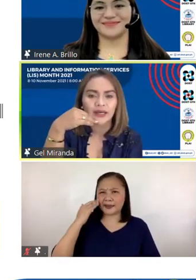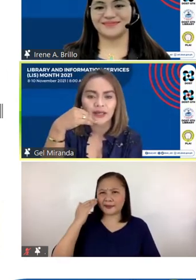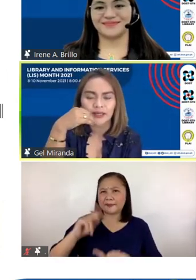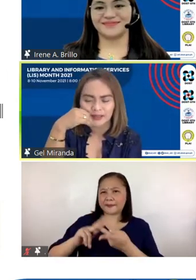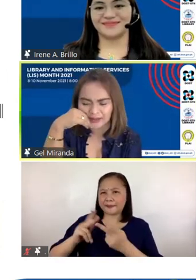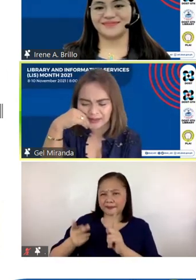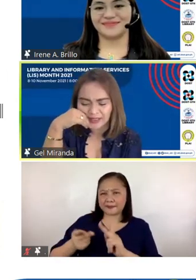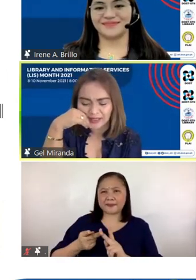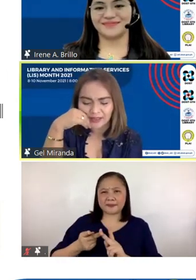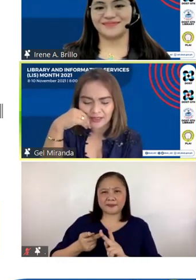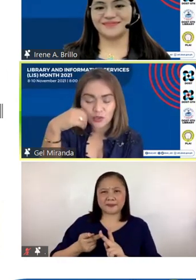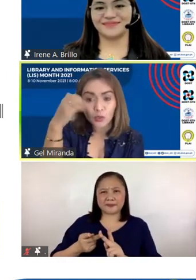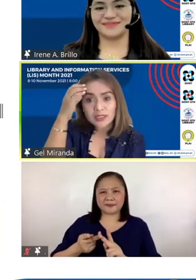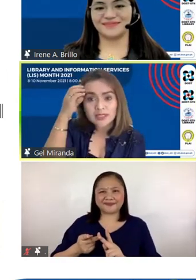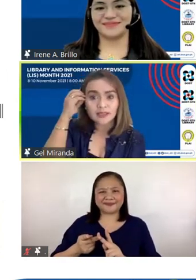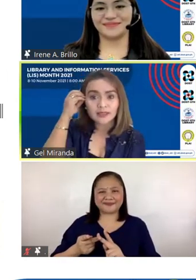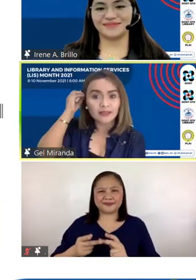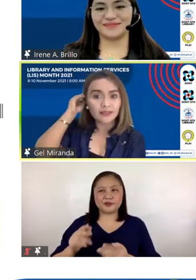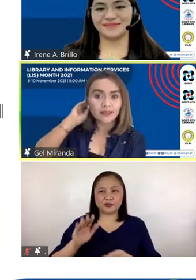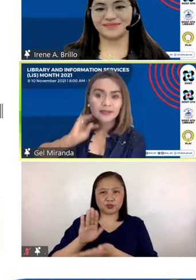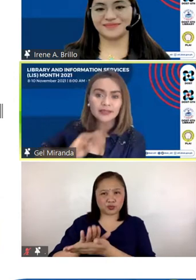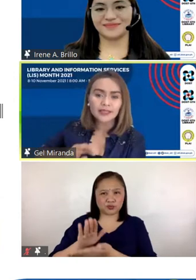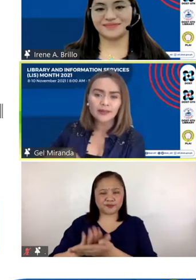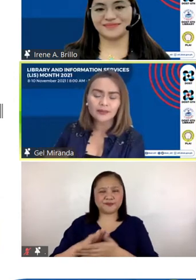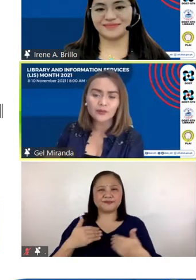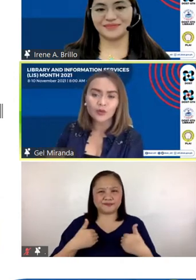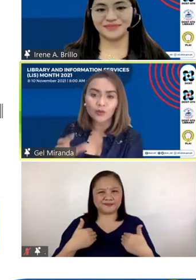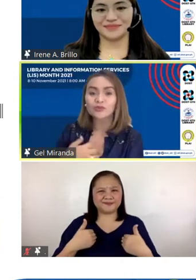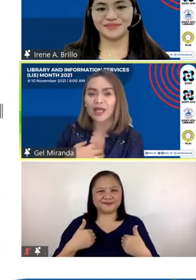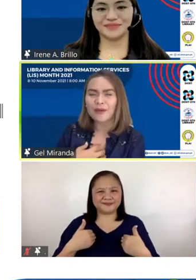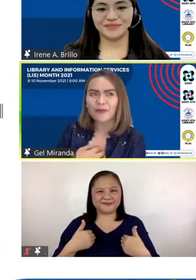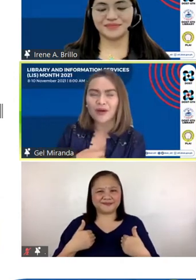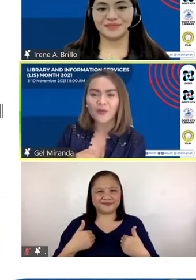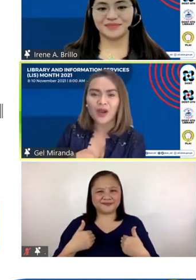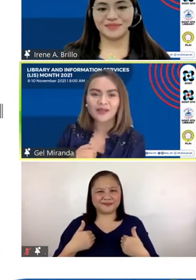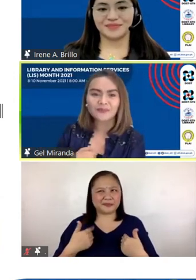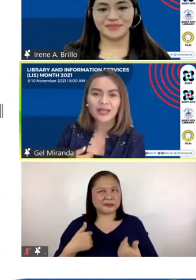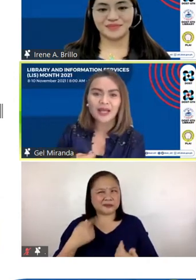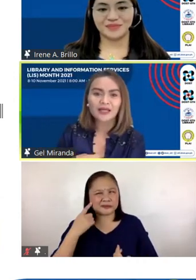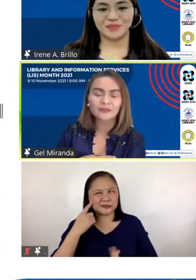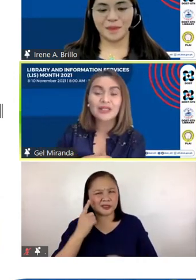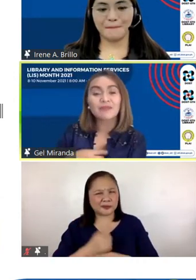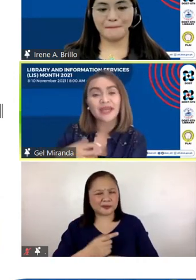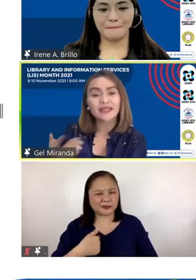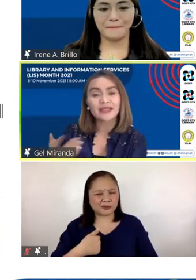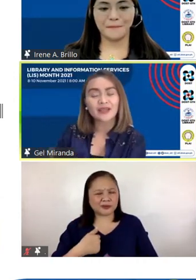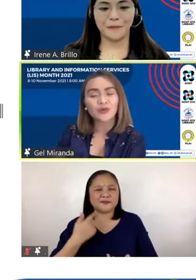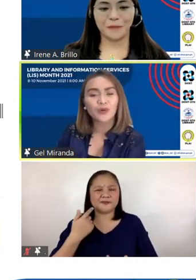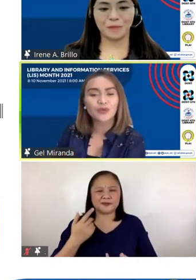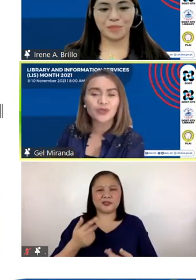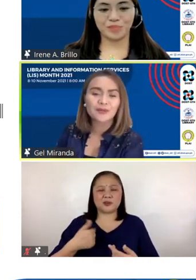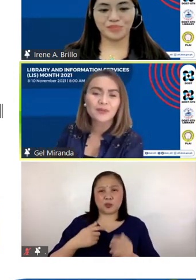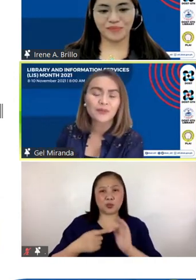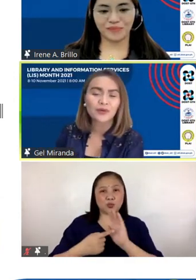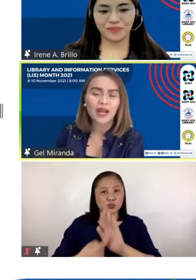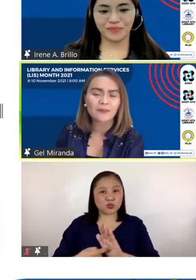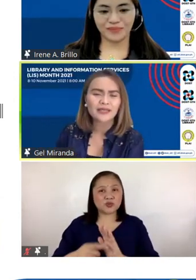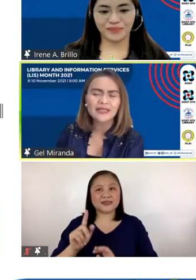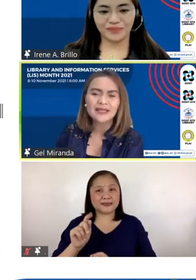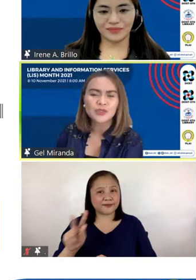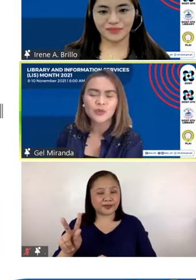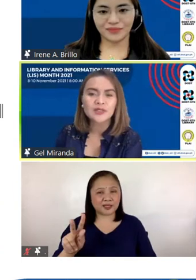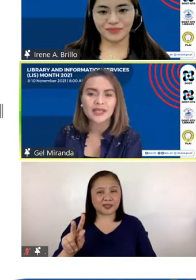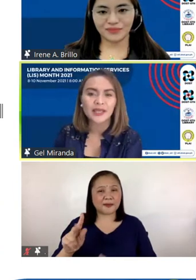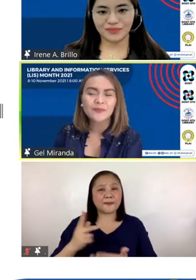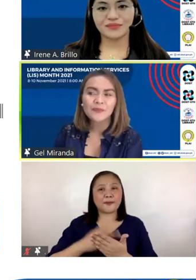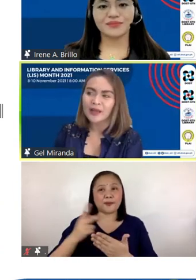partnered schools, kung tama po ako, parang piniplay nila doon yung ilang mga programa. Hindi